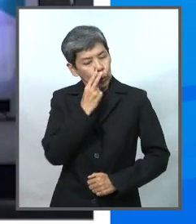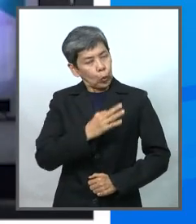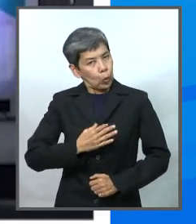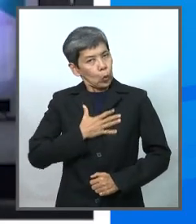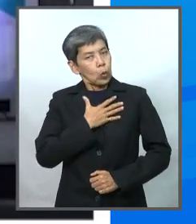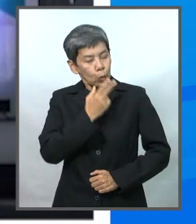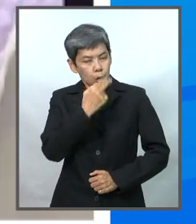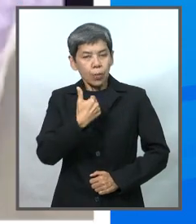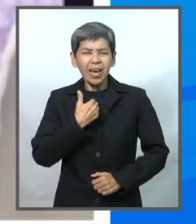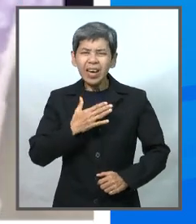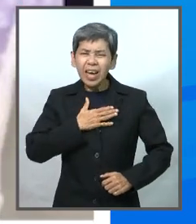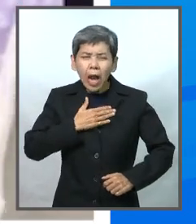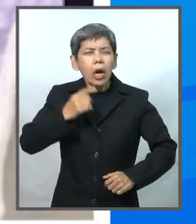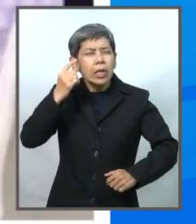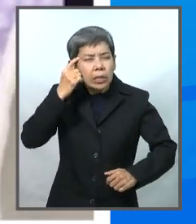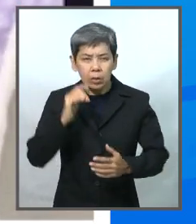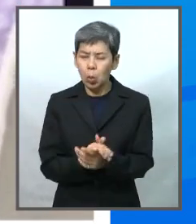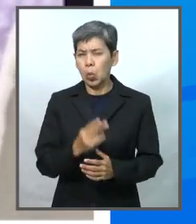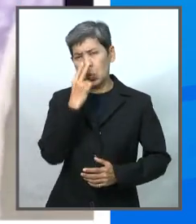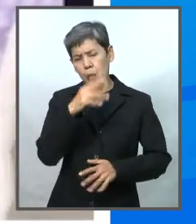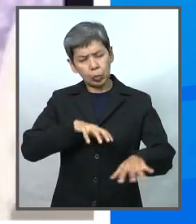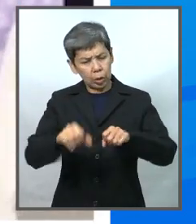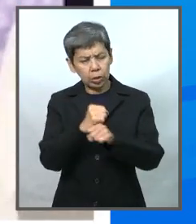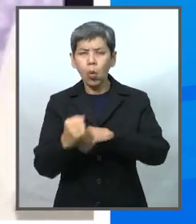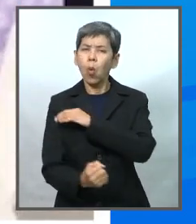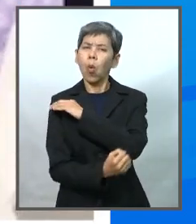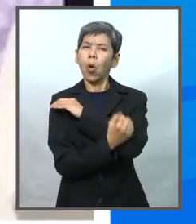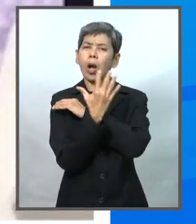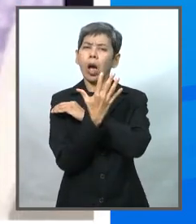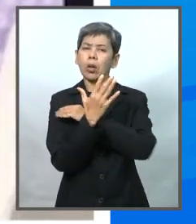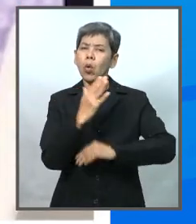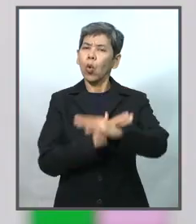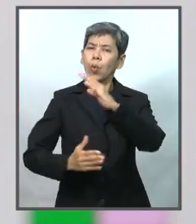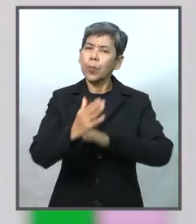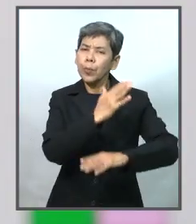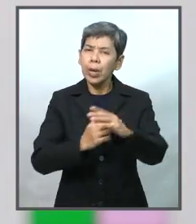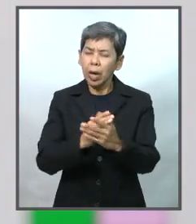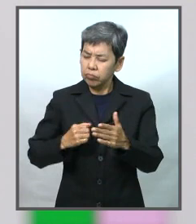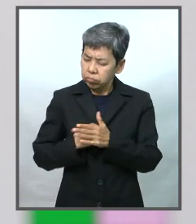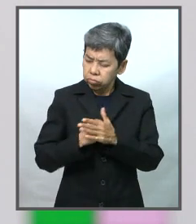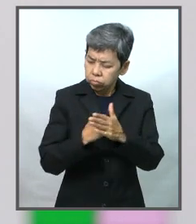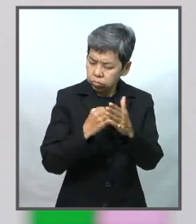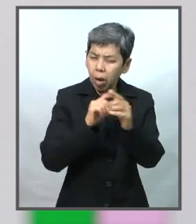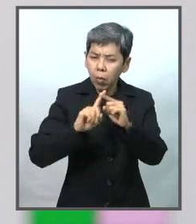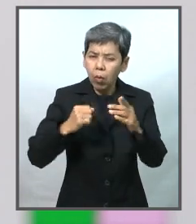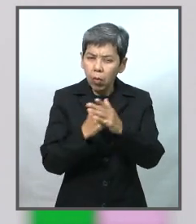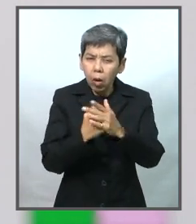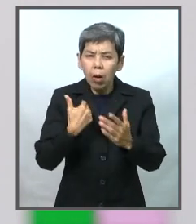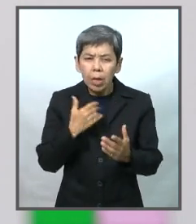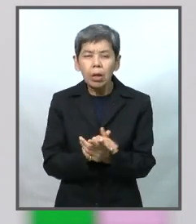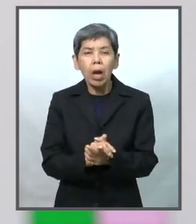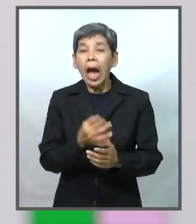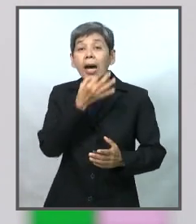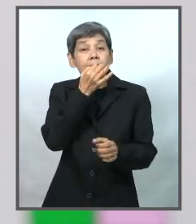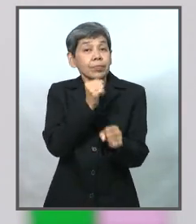ทับใจของโดยส่วนตัวเลยคือท่านคิดว่ามันเป็นงานที่ดีในการที่เปิดโอกาสให้คนพิการที่เขาฝ่าฟันหลายเรื่องมาหรือว่